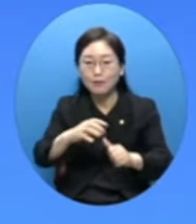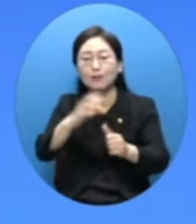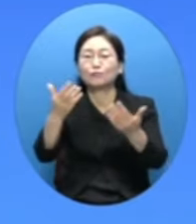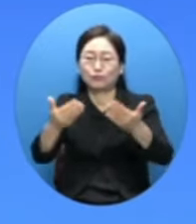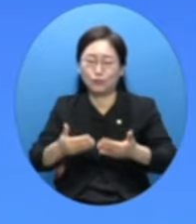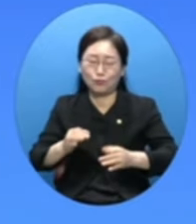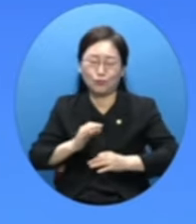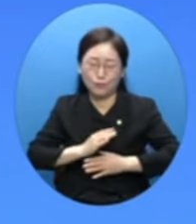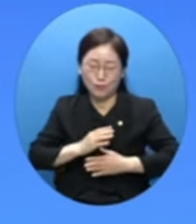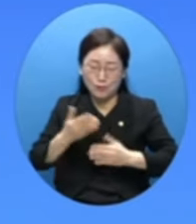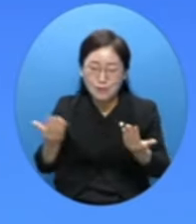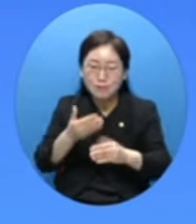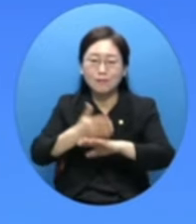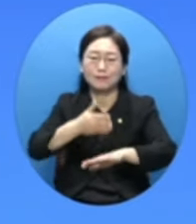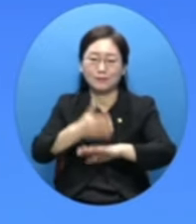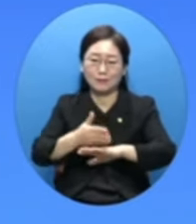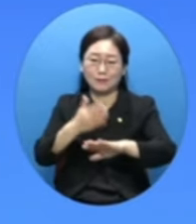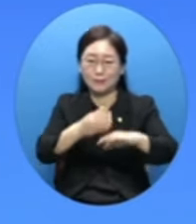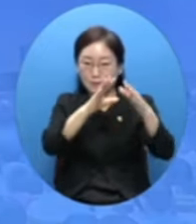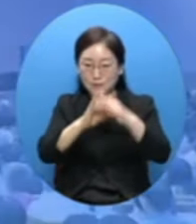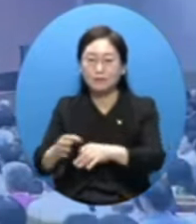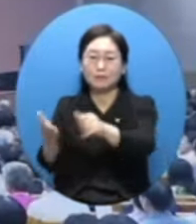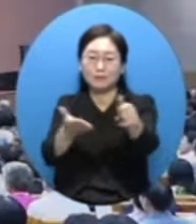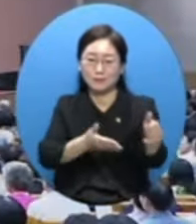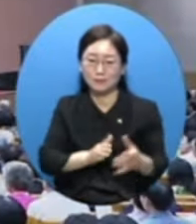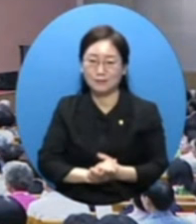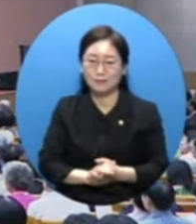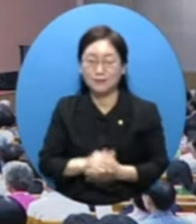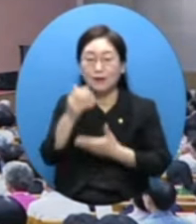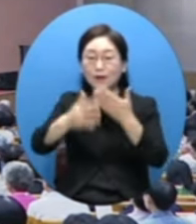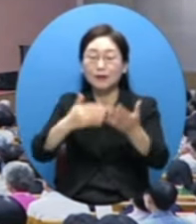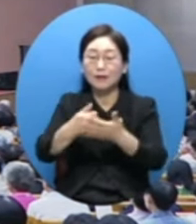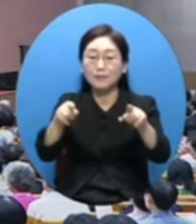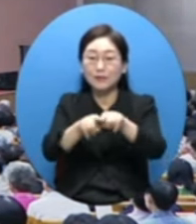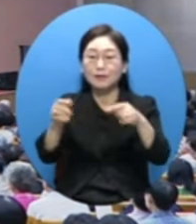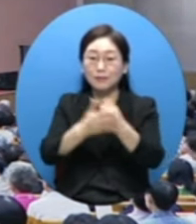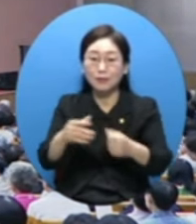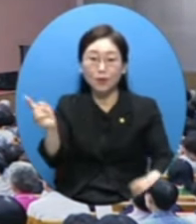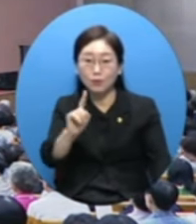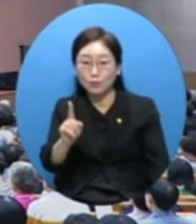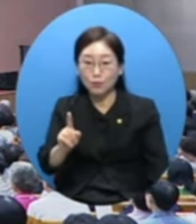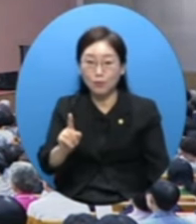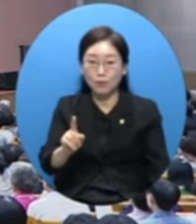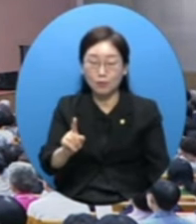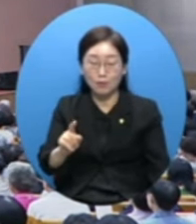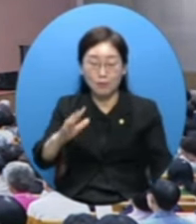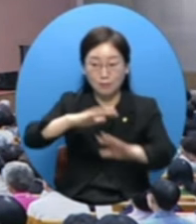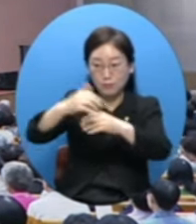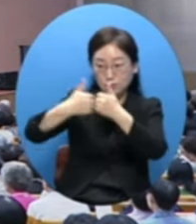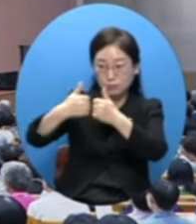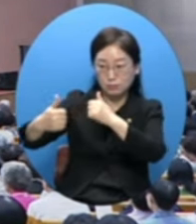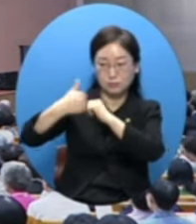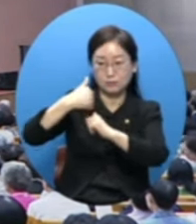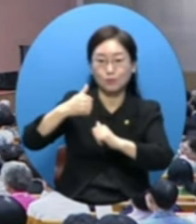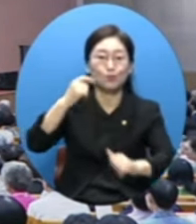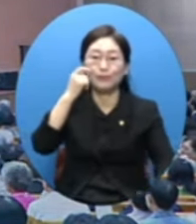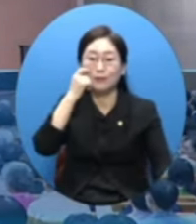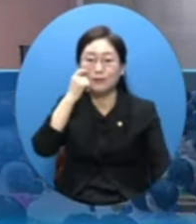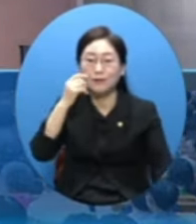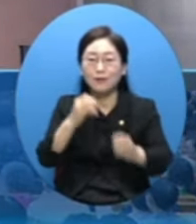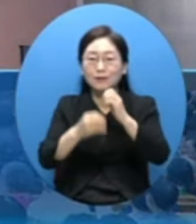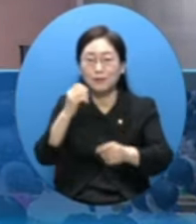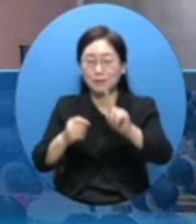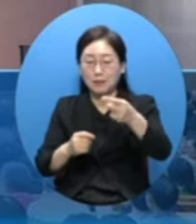감사하고 또 감사하고 또 감사해야 되는 것입니다 아멘 하나님이 함께하시기 때문에 어떤 대적도 우리를 무너뜨릴 수 없습니다 시편